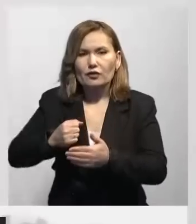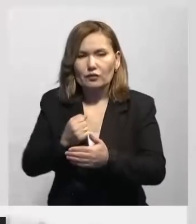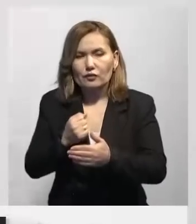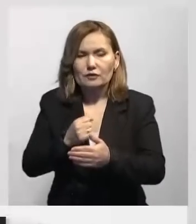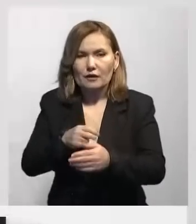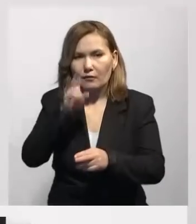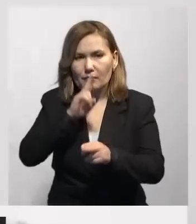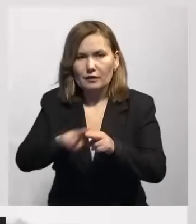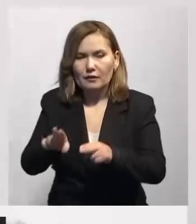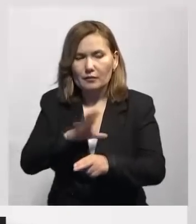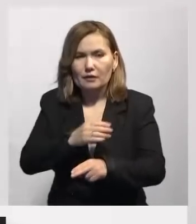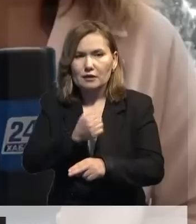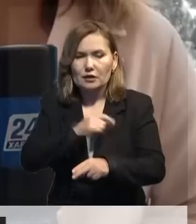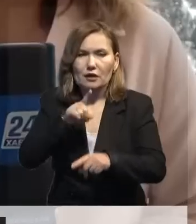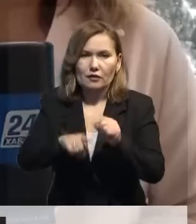аман.